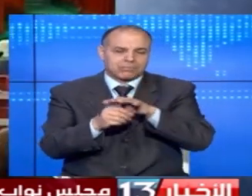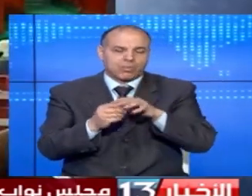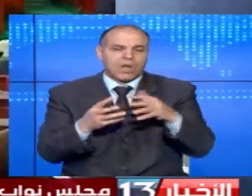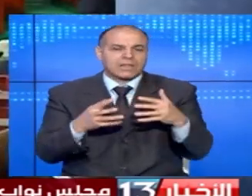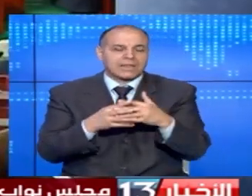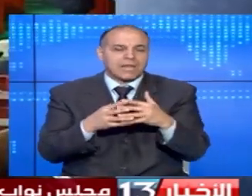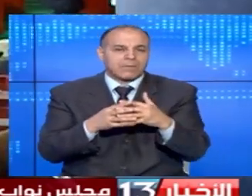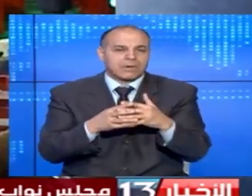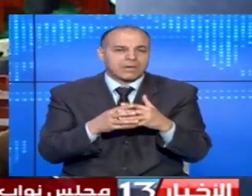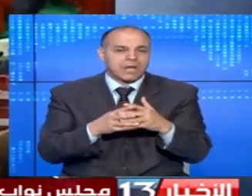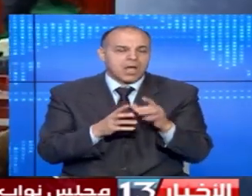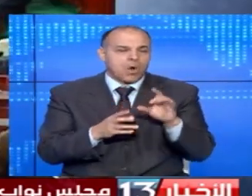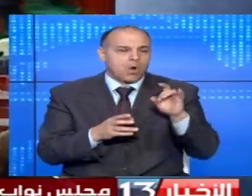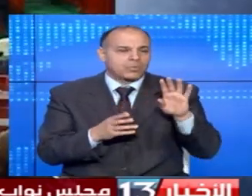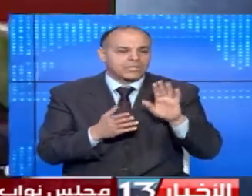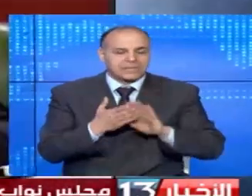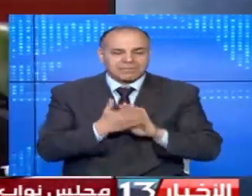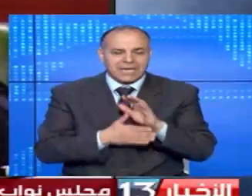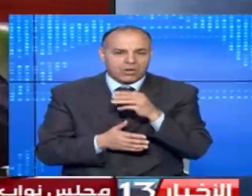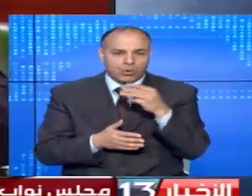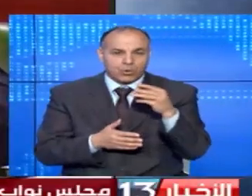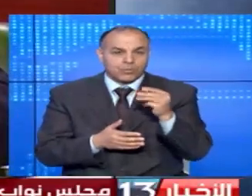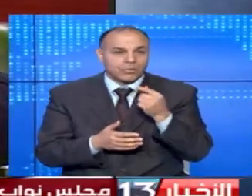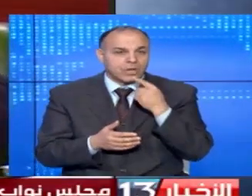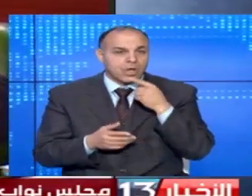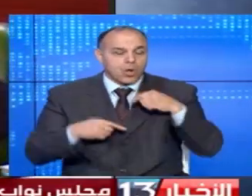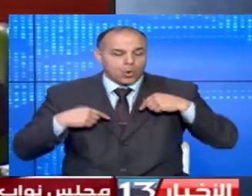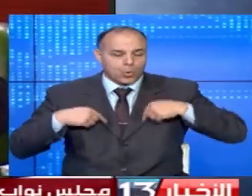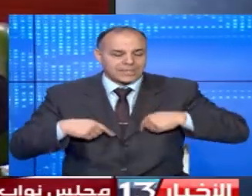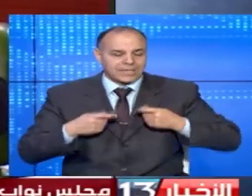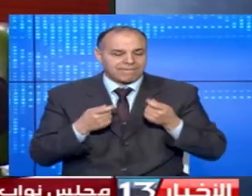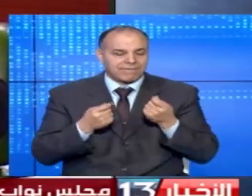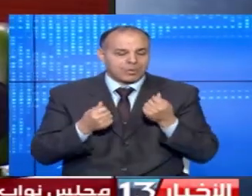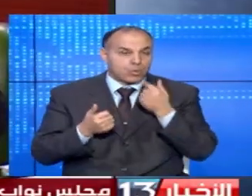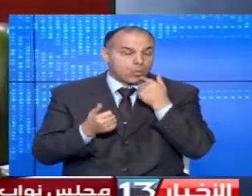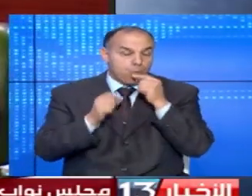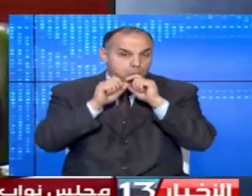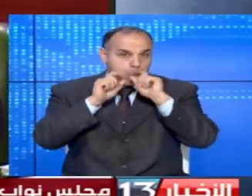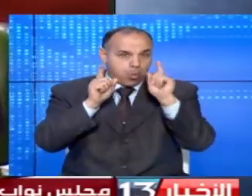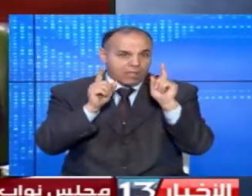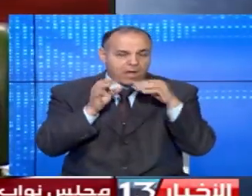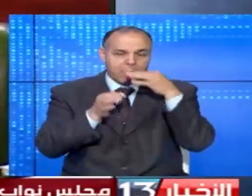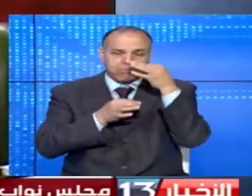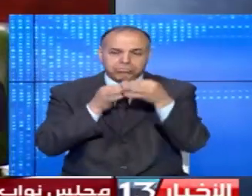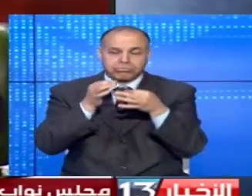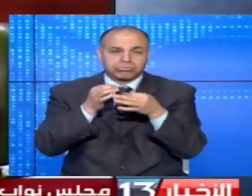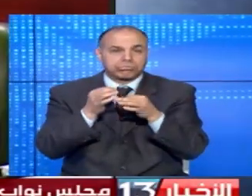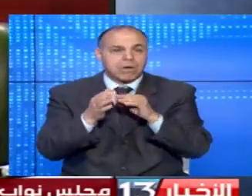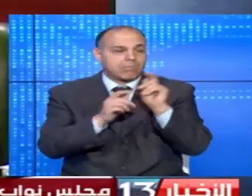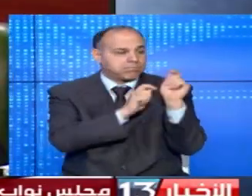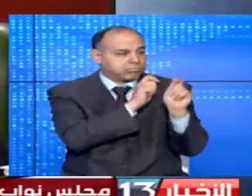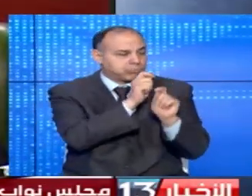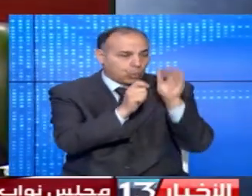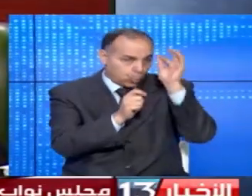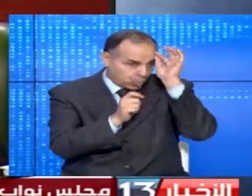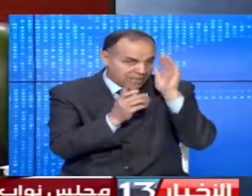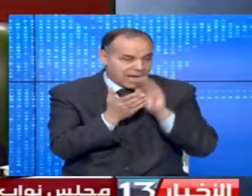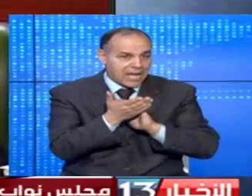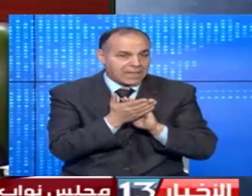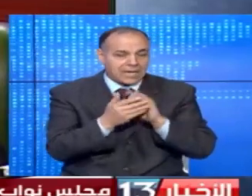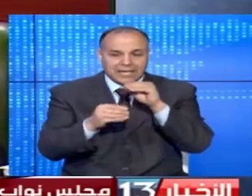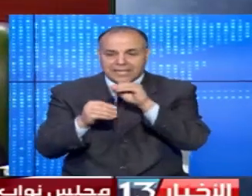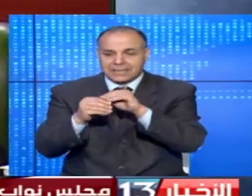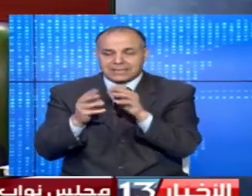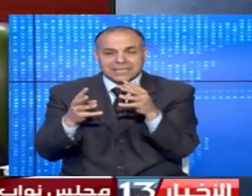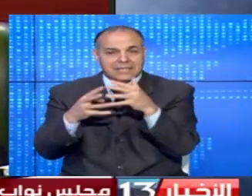بخمسه عشر مليون اورو وزير الماليه لغاز العموم اوضح في مداخلتي ان هذا القاره الذي يندرج في اطار الاقتصاد